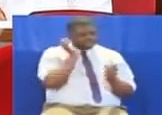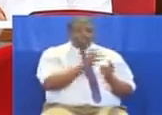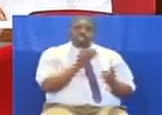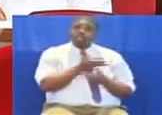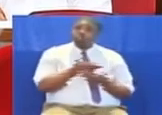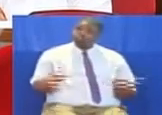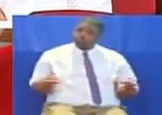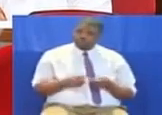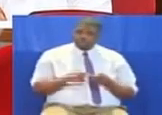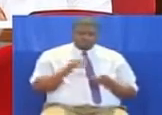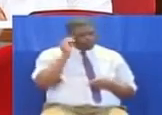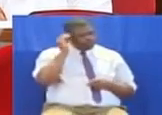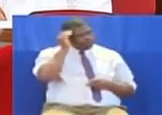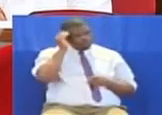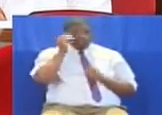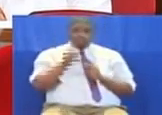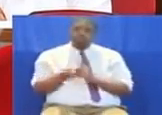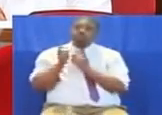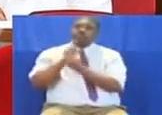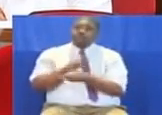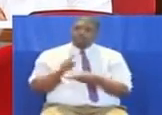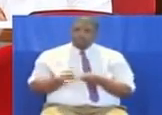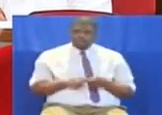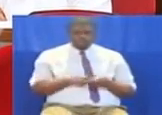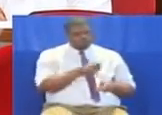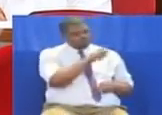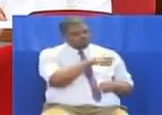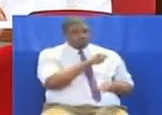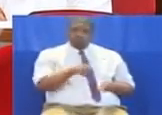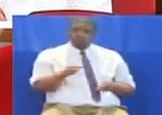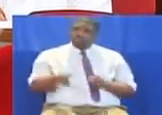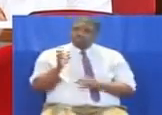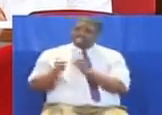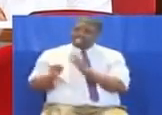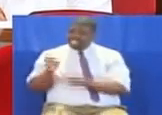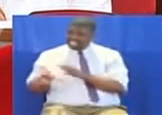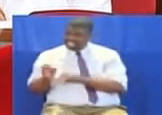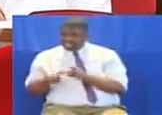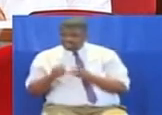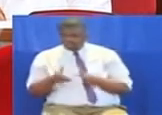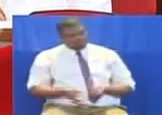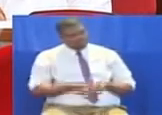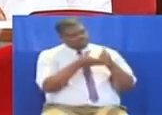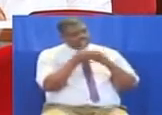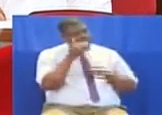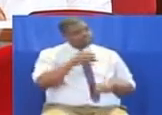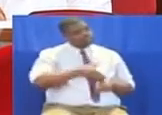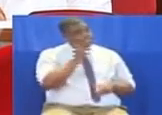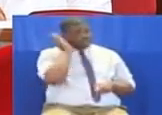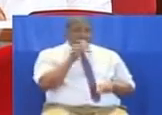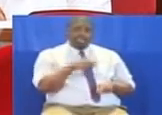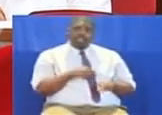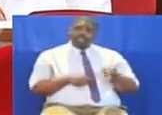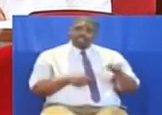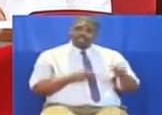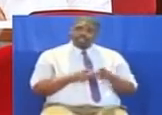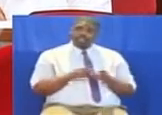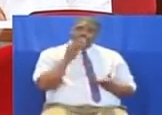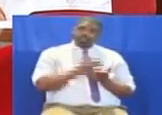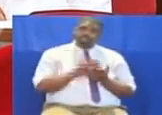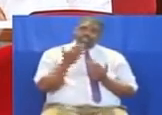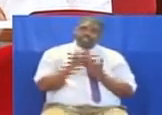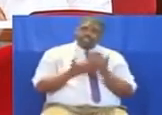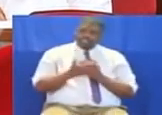Tunataka kuwa na mawazo mbadala, watu sahihi watakao saidiana na serikali ya wakati huo iliyopo madarakani kuhakikisha nchi